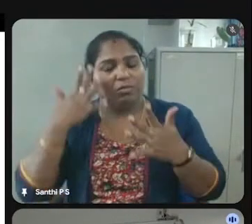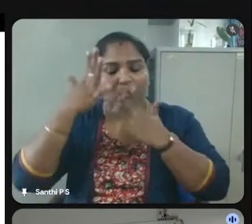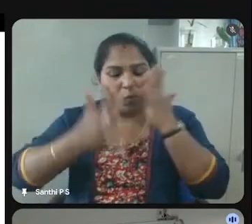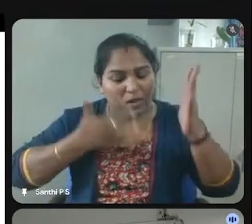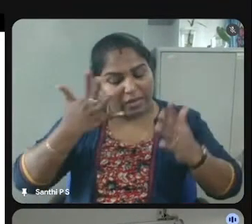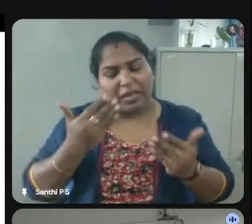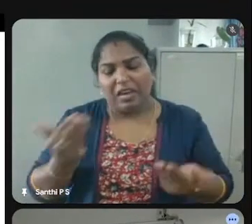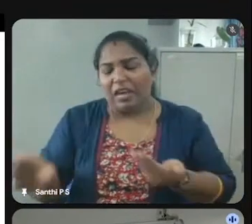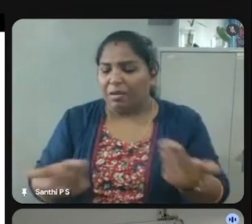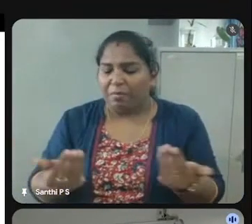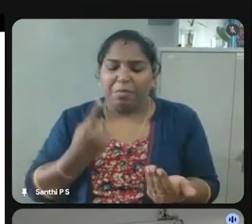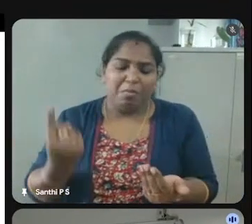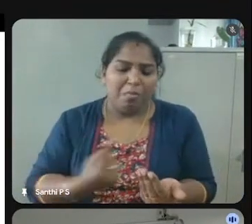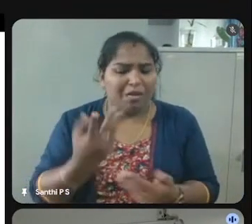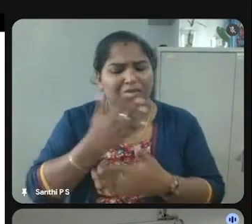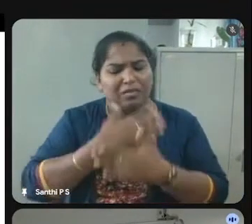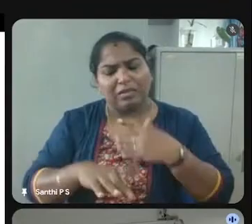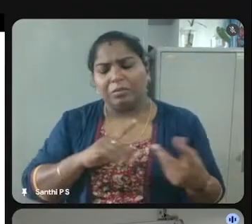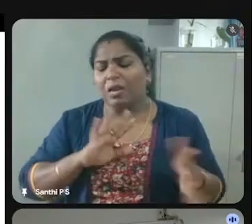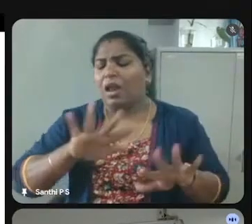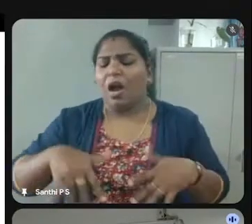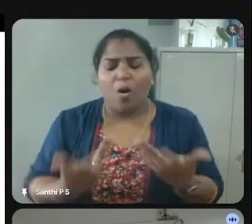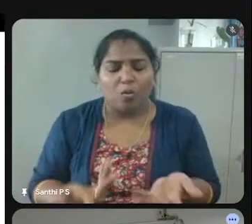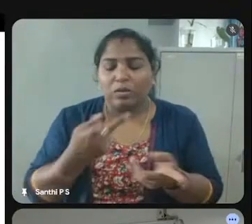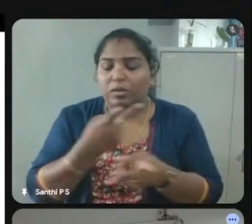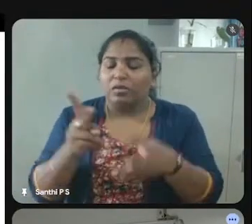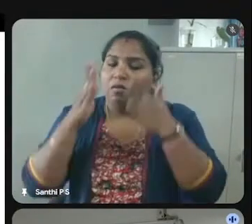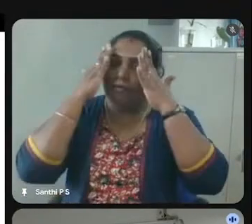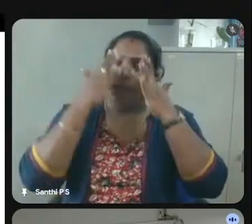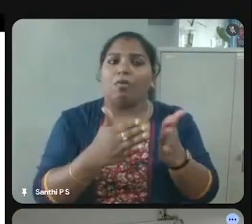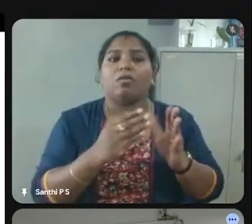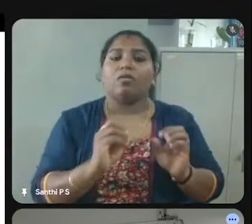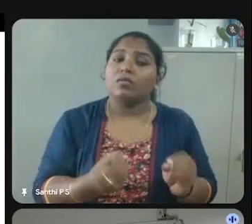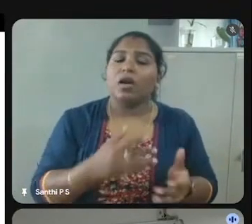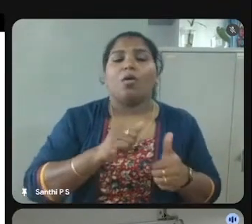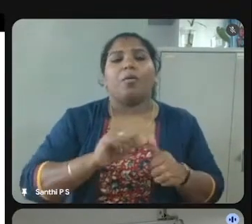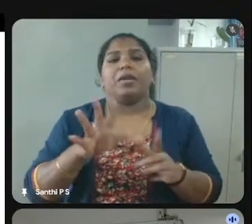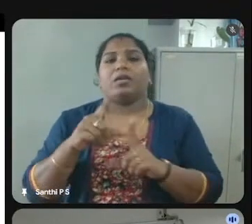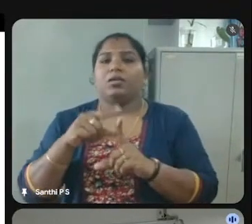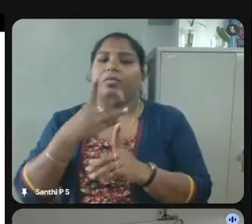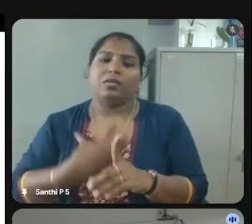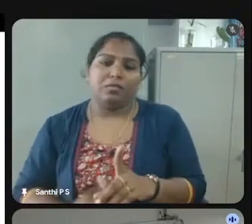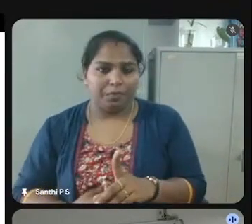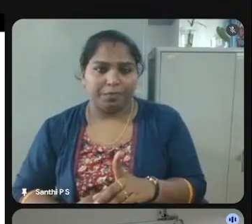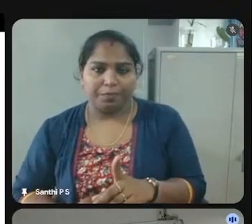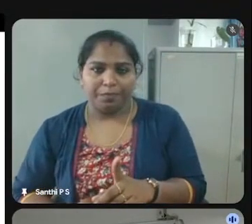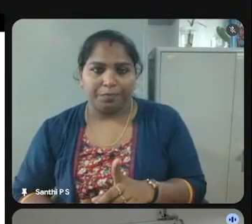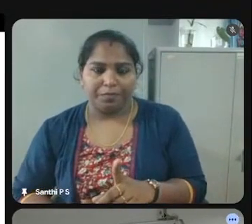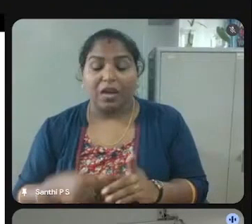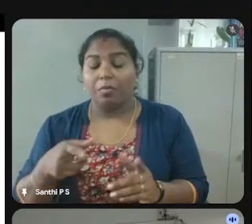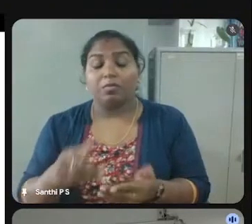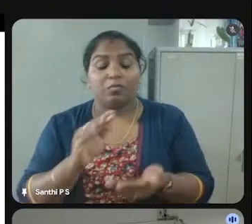വന്നു, ഇത് എന്തുകൊണ്ട് വന്നു, ആ കാര്യങ്ങളിൽ കൂടുതലായിട്ടും നമ്മൾ ഫോക്കസ് ചെയ്യും. നമുക്ക് കുട്ടിയുടെ ക്ഷേമത്തിന് വേണ്ടി അവിടെ വർക്ക് ചെയ്യാൻ